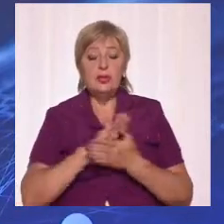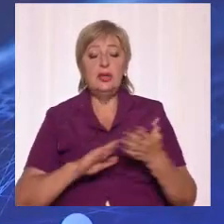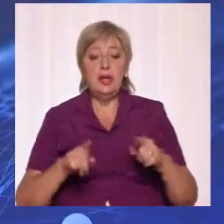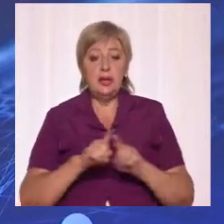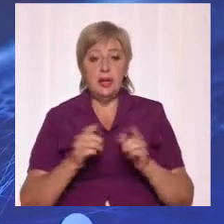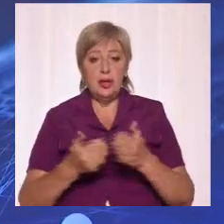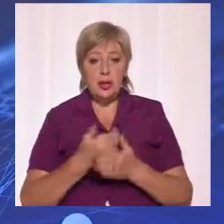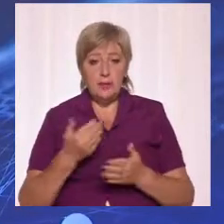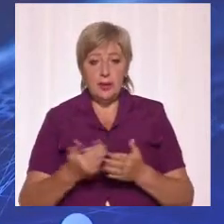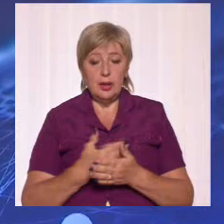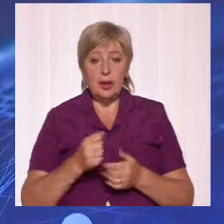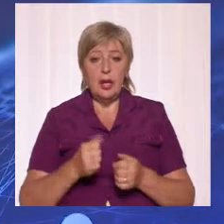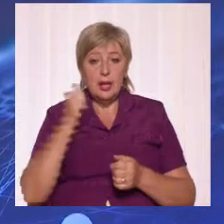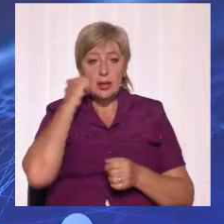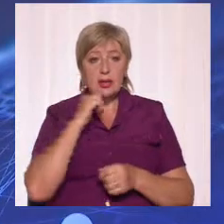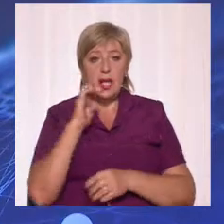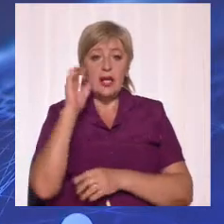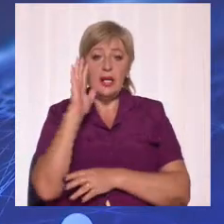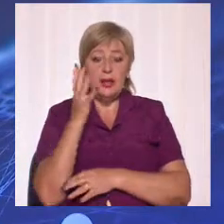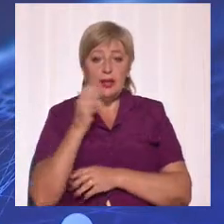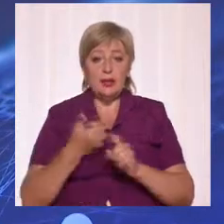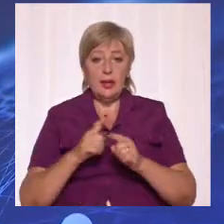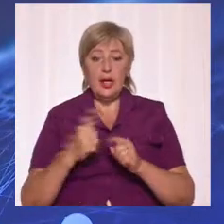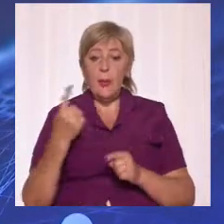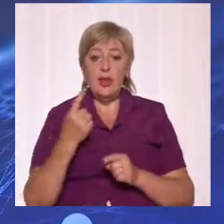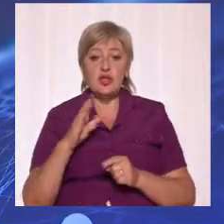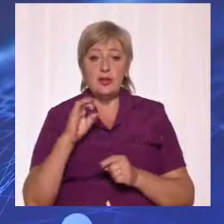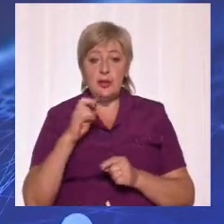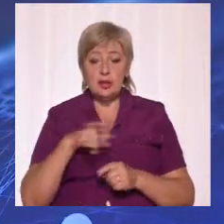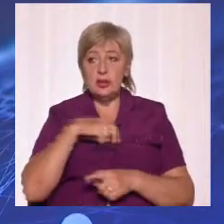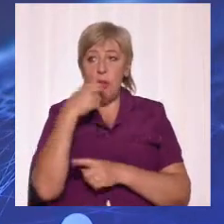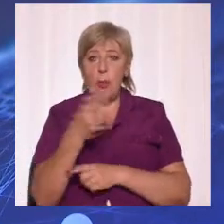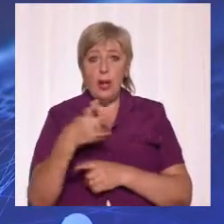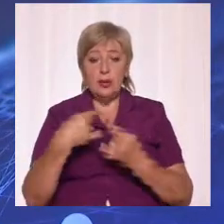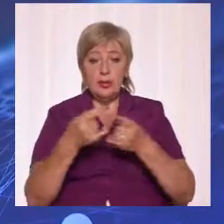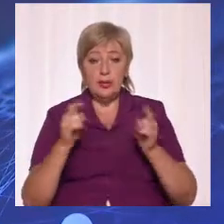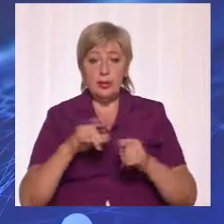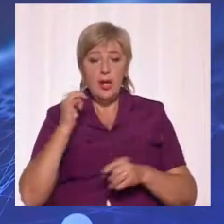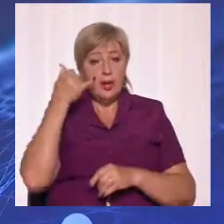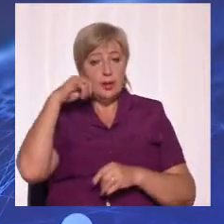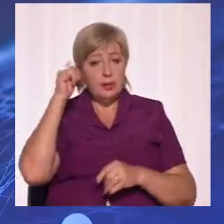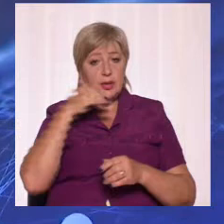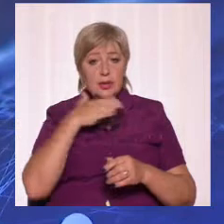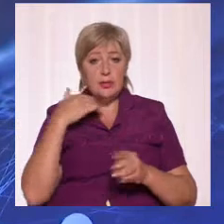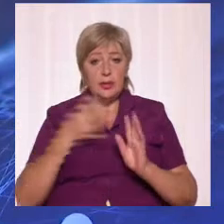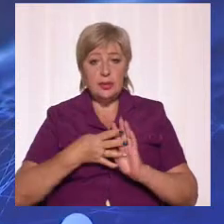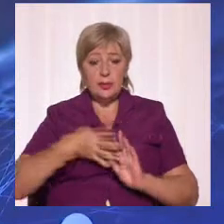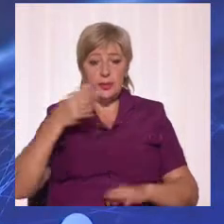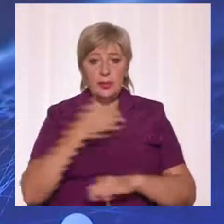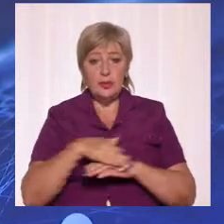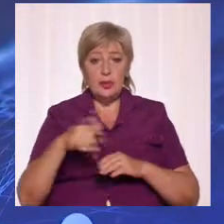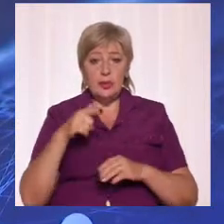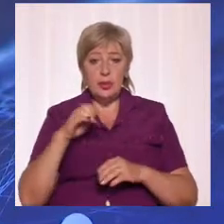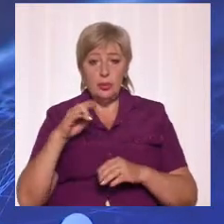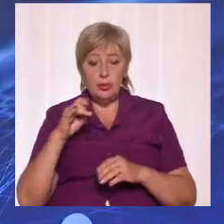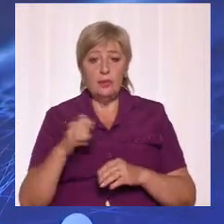дня. Старе дерево, яке 1 вересня впало на балкон Криворізької багатоповерхівки по вулиці Вадима Гурова, 43,